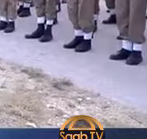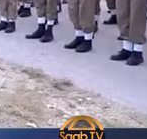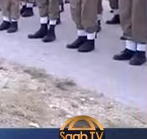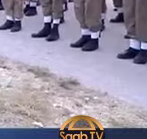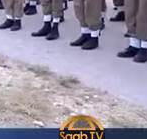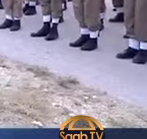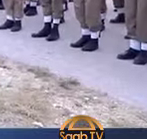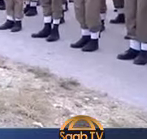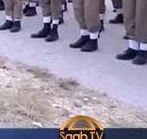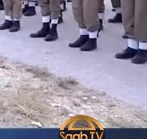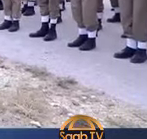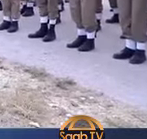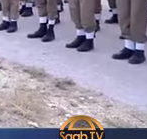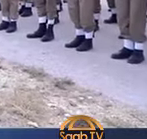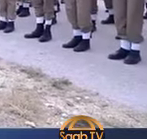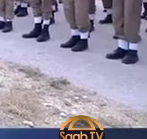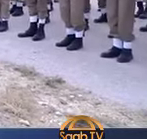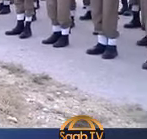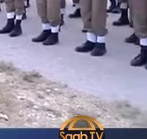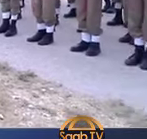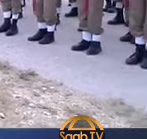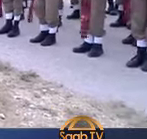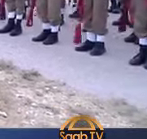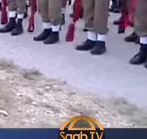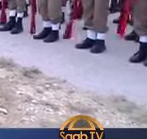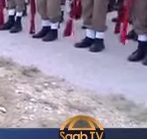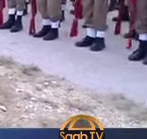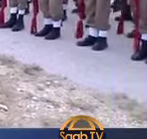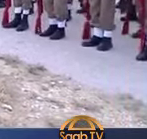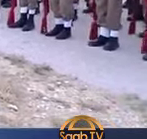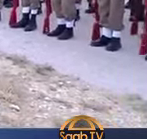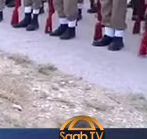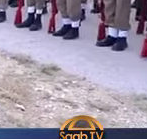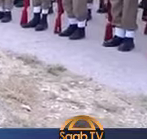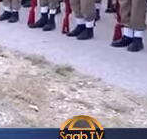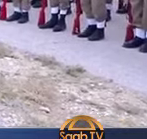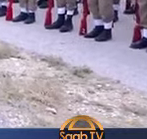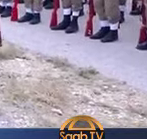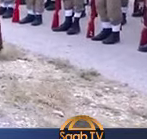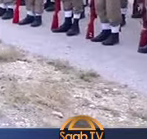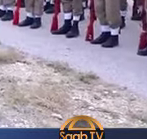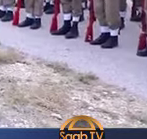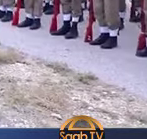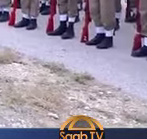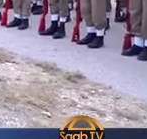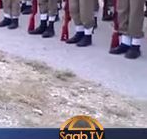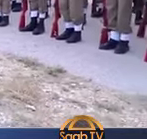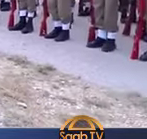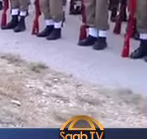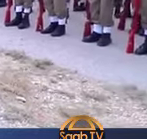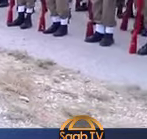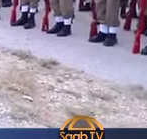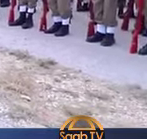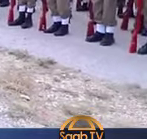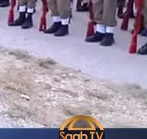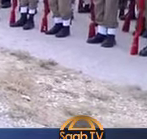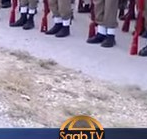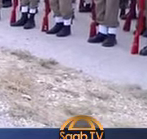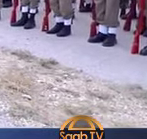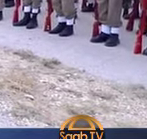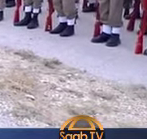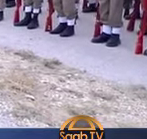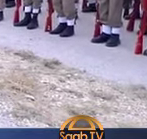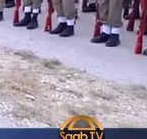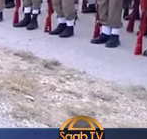هذا ما أنت مدحوينها الصومالي لأن كتشيدي مناسبات كذا عضي حرادة در الروينة وما أنت الدفعة دي أفراد الشقة قرن كقلين